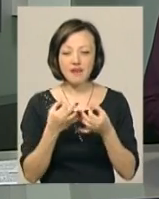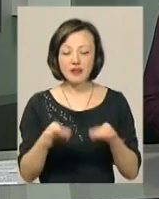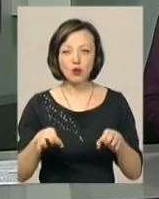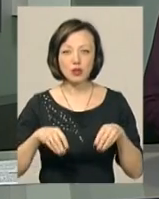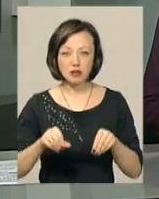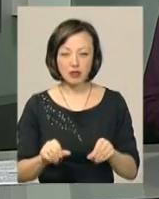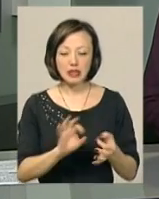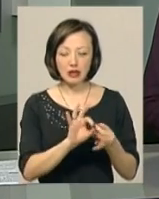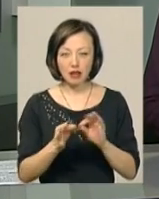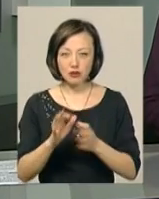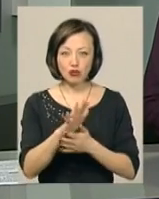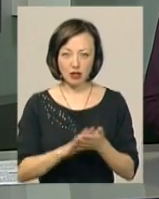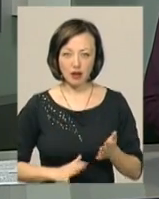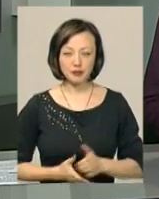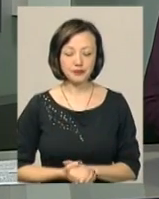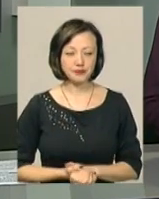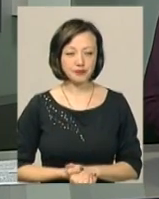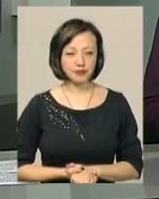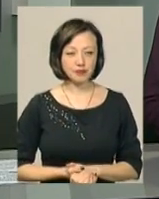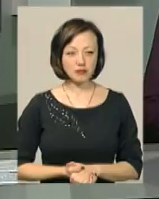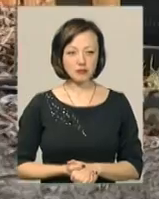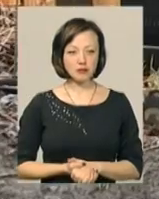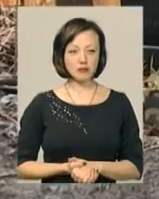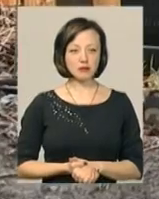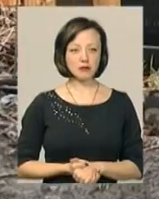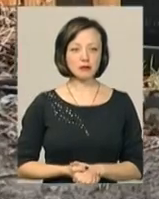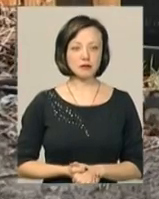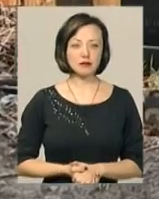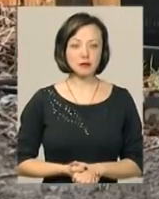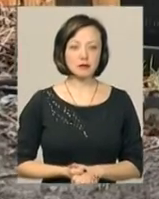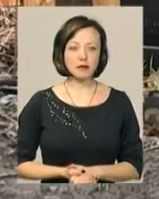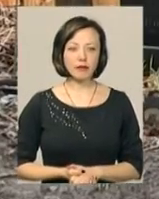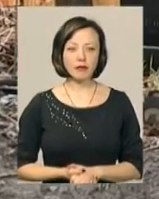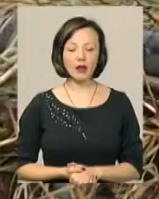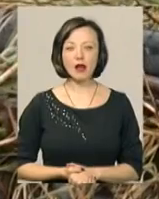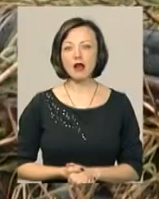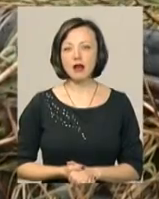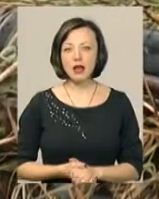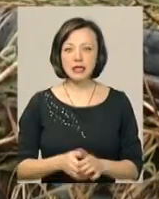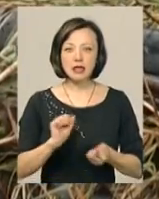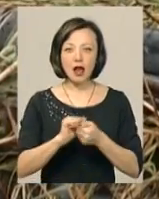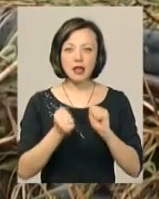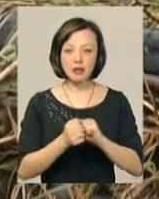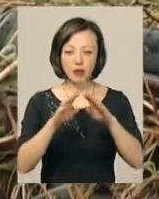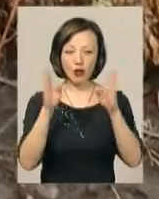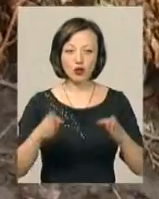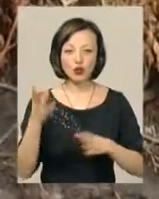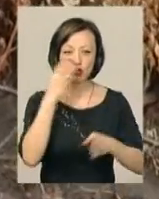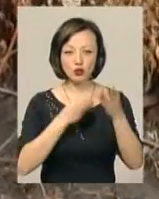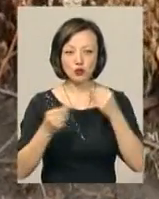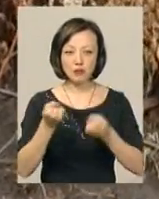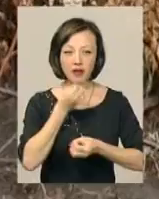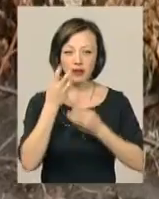землі. Детальніше у сюжеті Наталії Сідової. З гранітними надгробками, штучними квітами та хрестами –